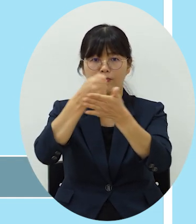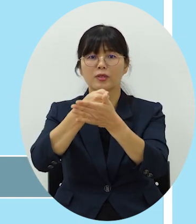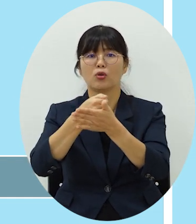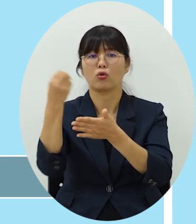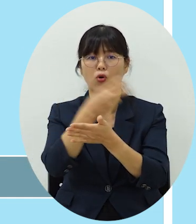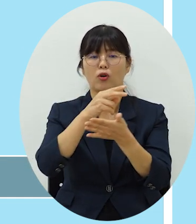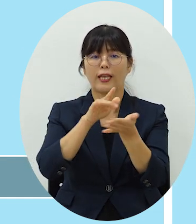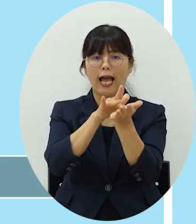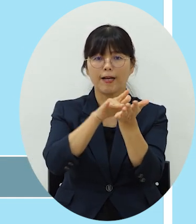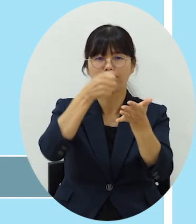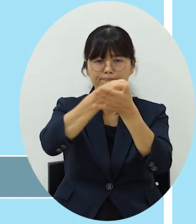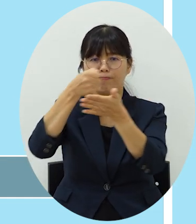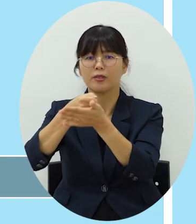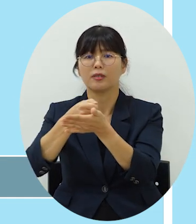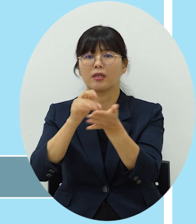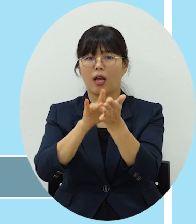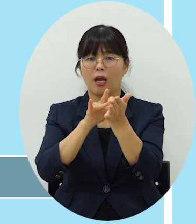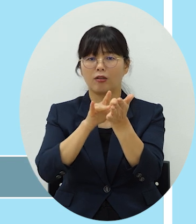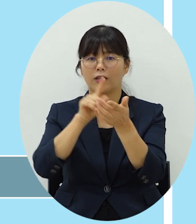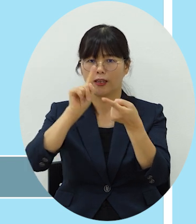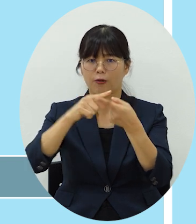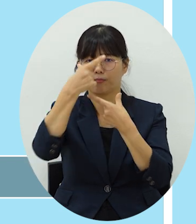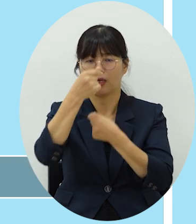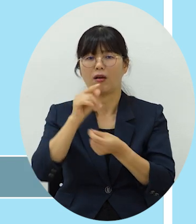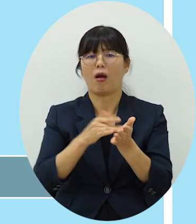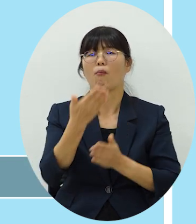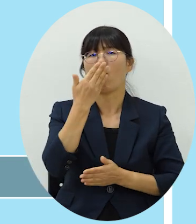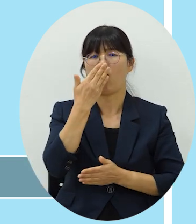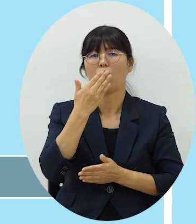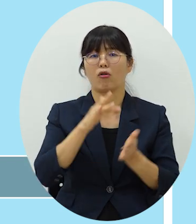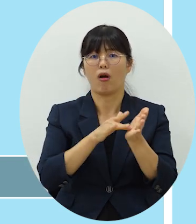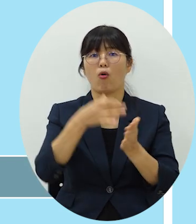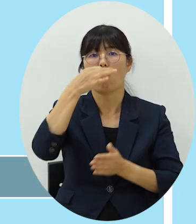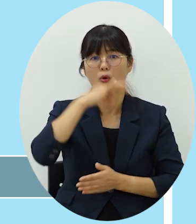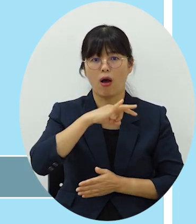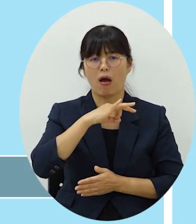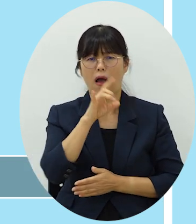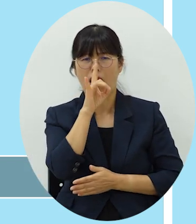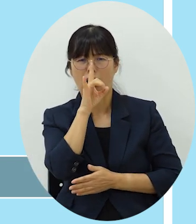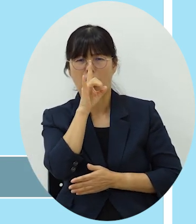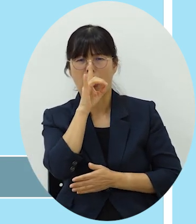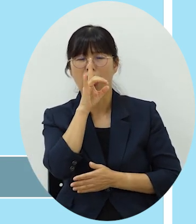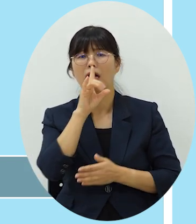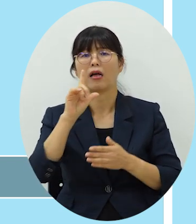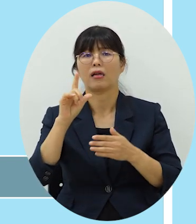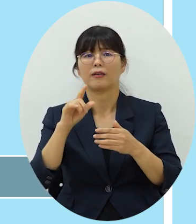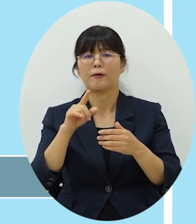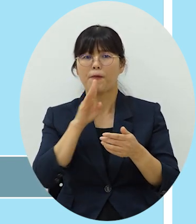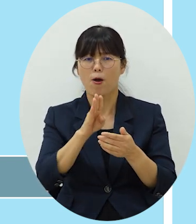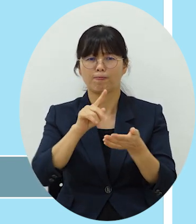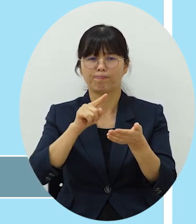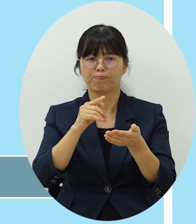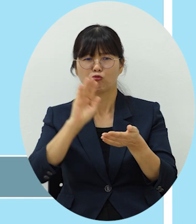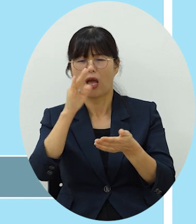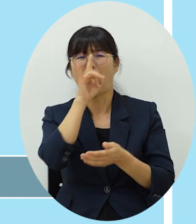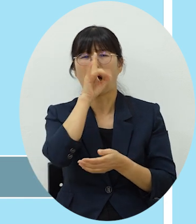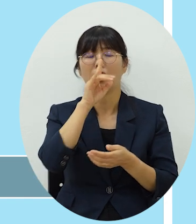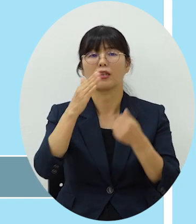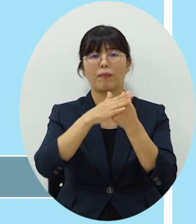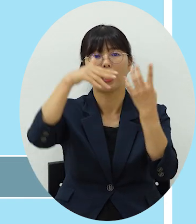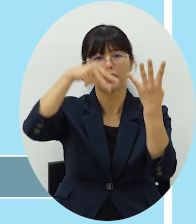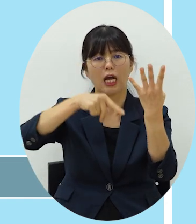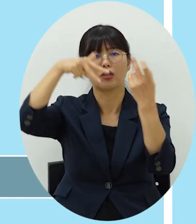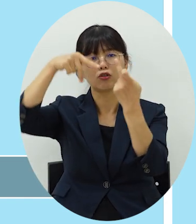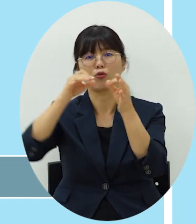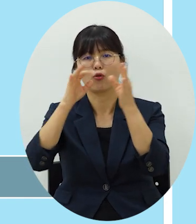정해진 용량만큼 약물을 복용하도록 하며 약물의 효과는 바로 나타나지 않기 때문에 4에서 12주 동안 꾸준히